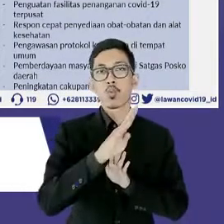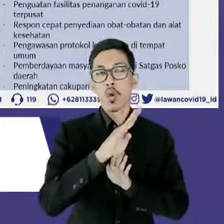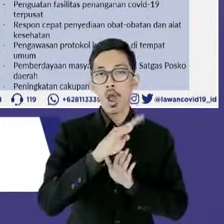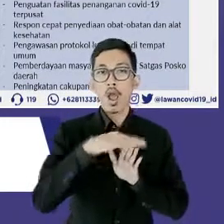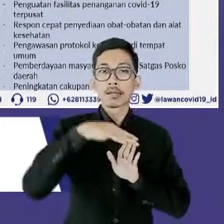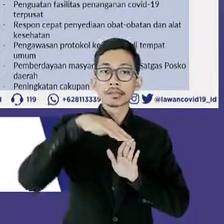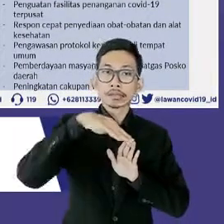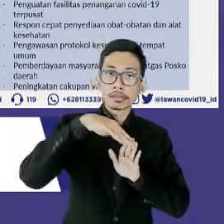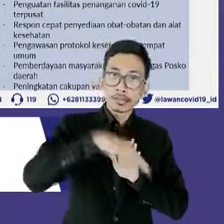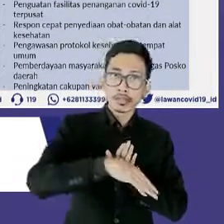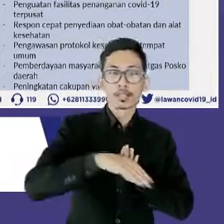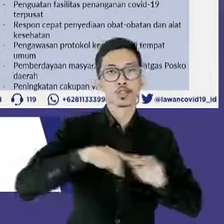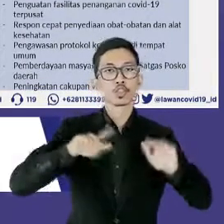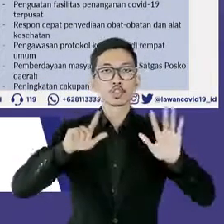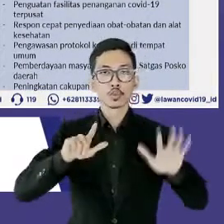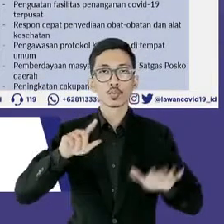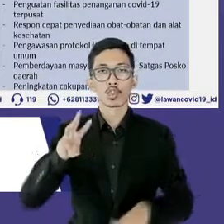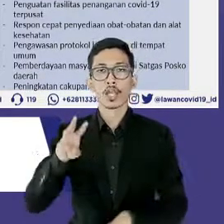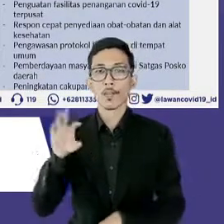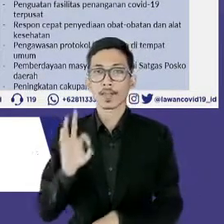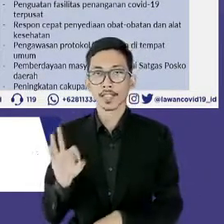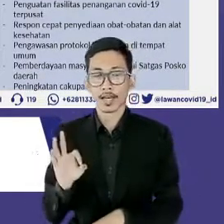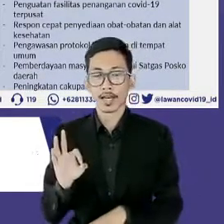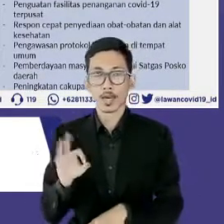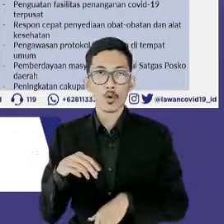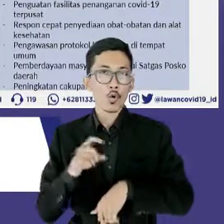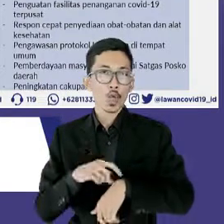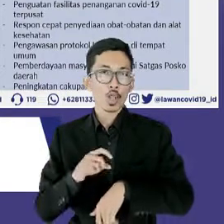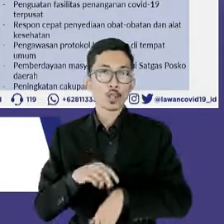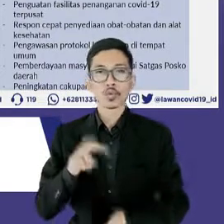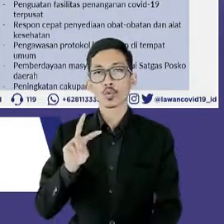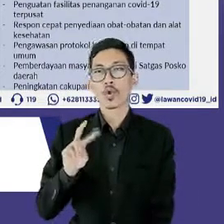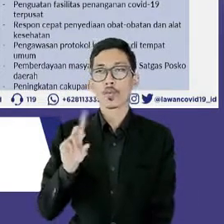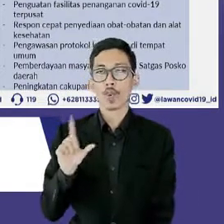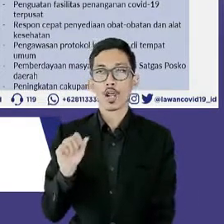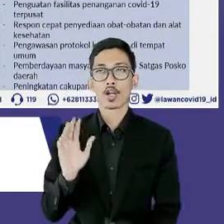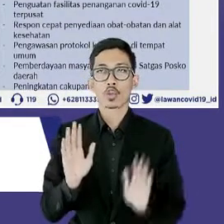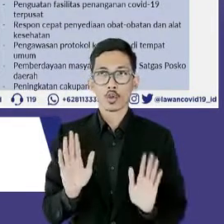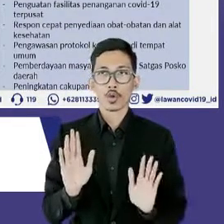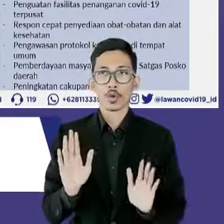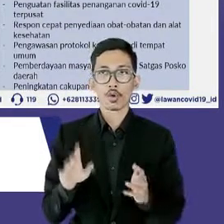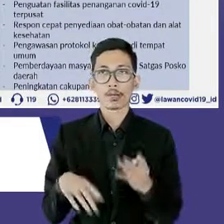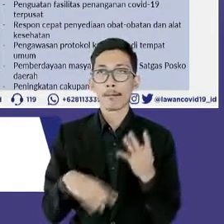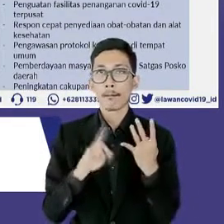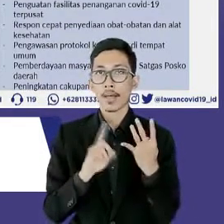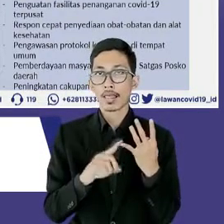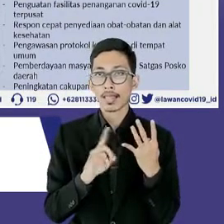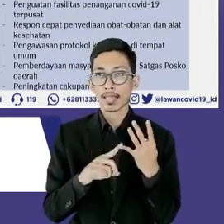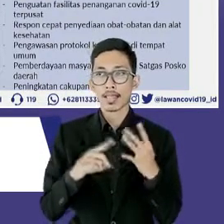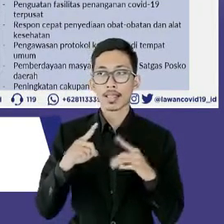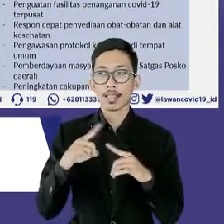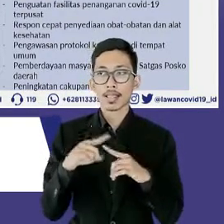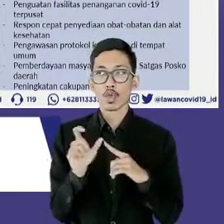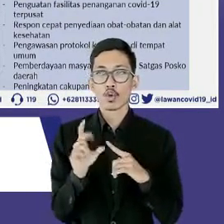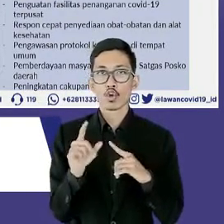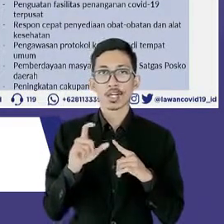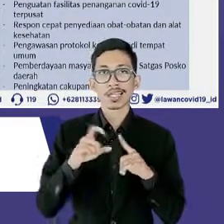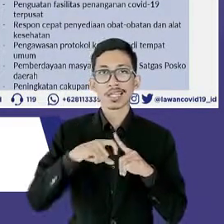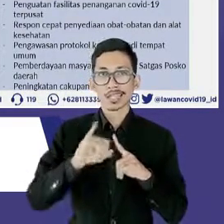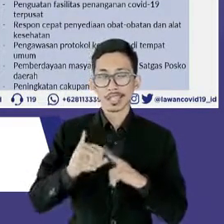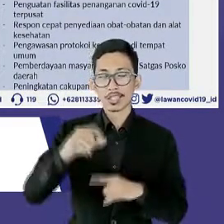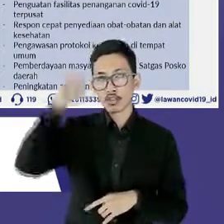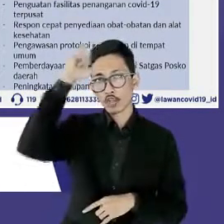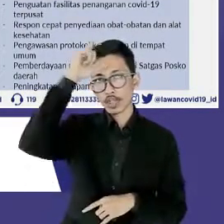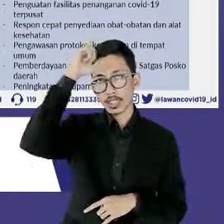berhasil turun 73 persen dalam waktu dua bulan keempat adalah Turki dimana kasusnya naik